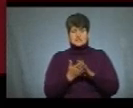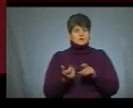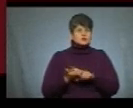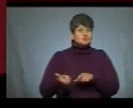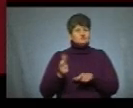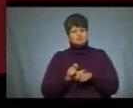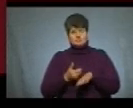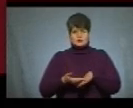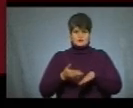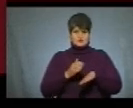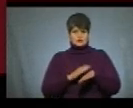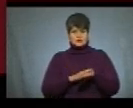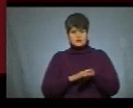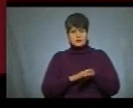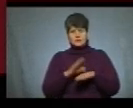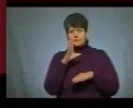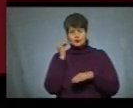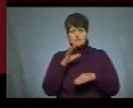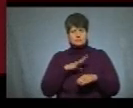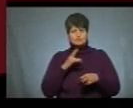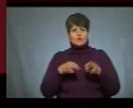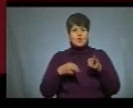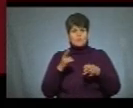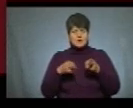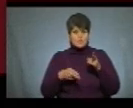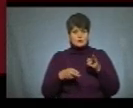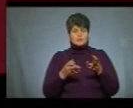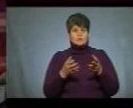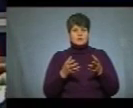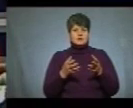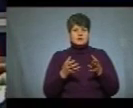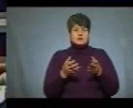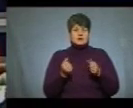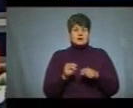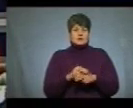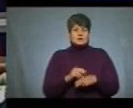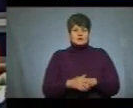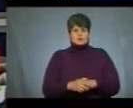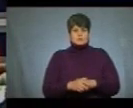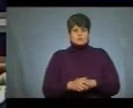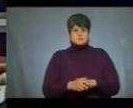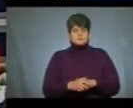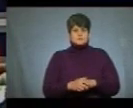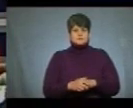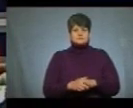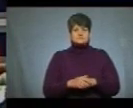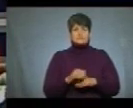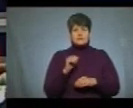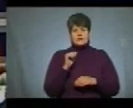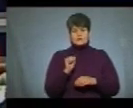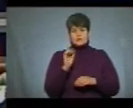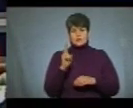вкрай важкий. Вночі він був прооперований, отримав необхідну терапію. Андрій Крупа здав кров для